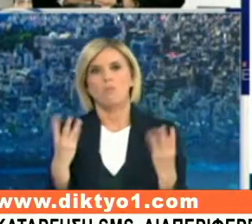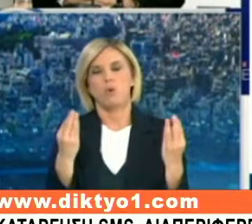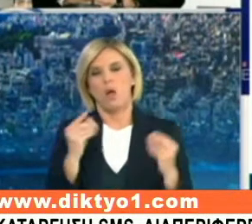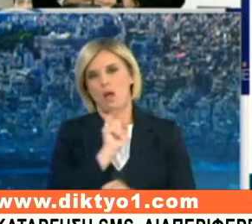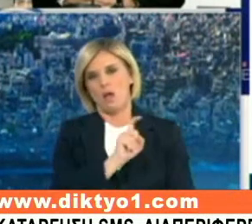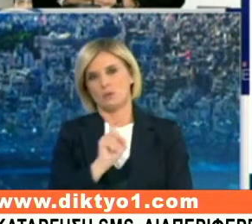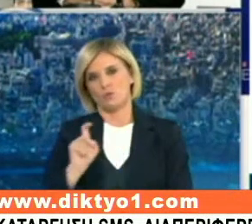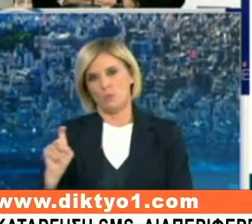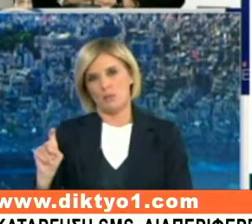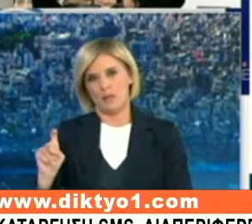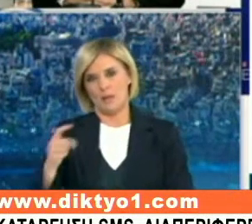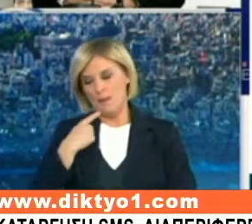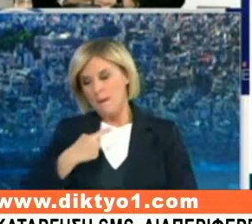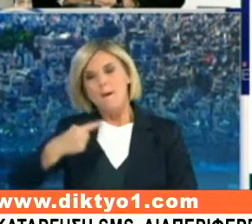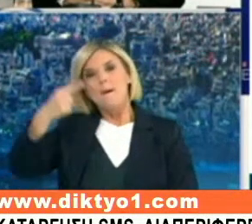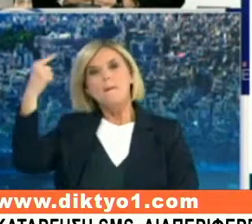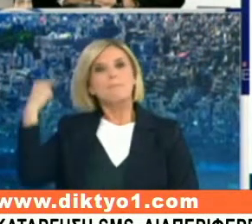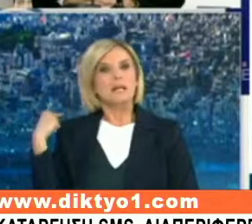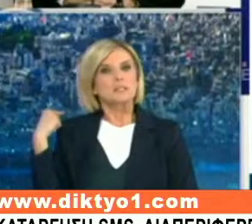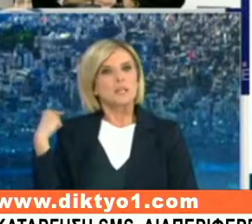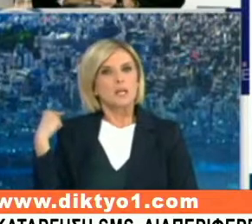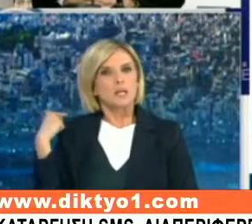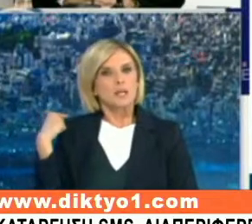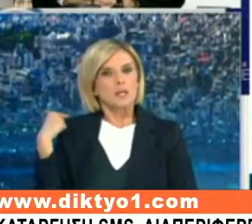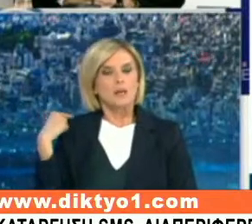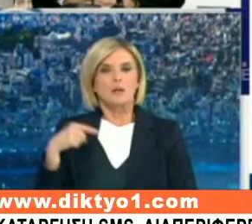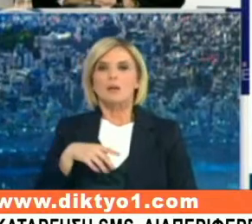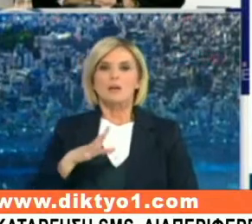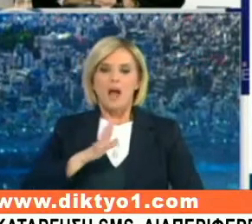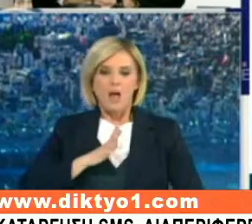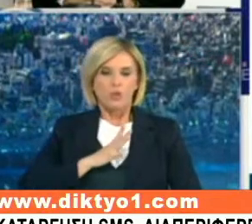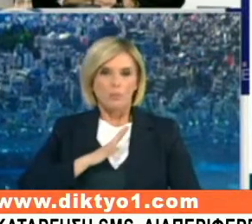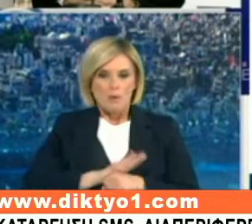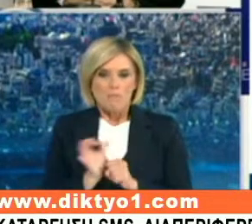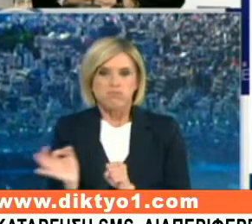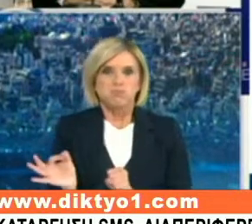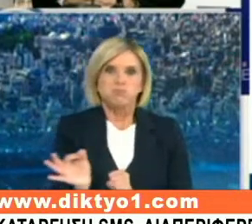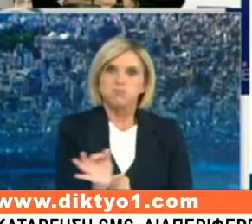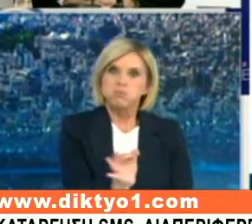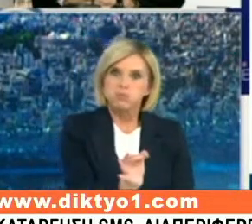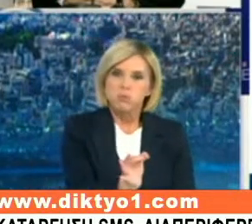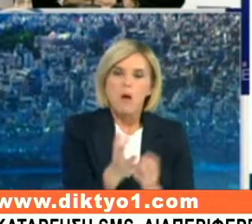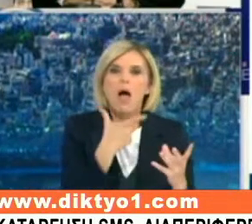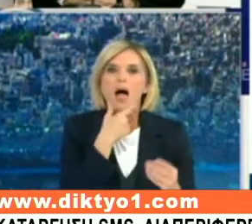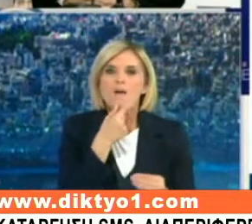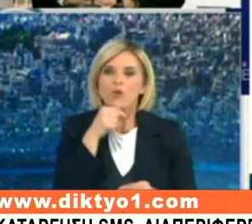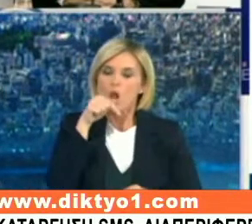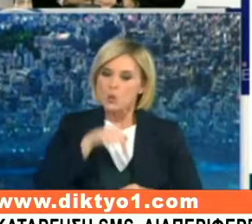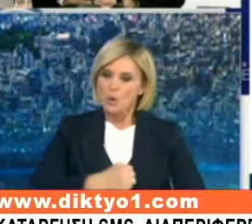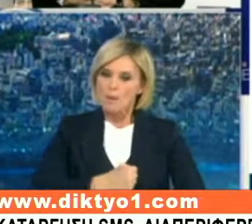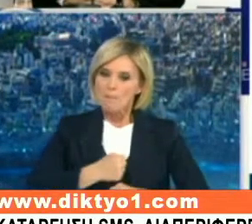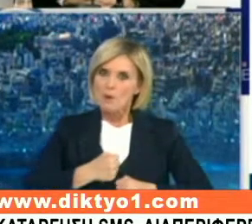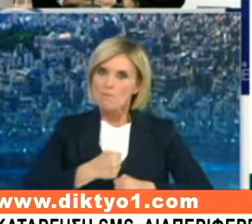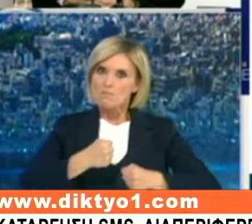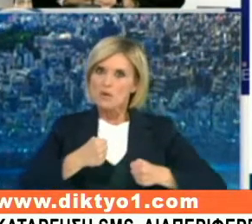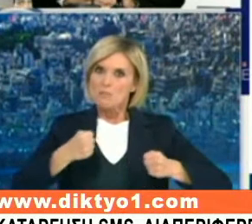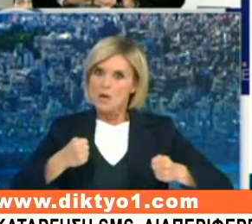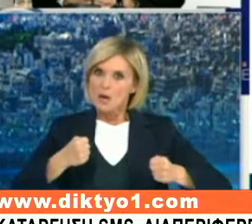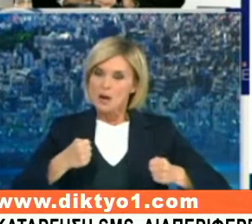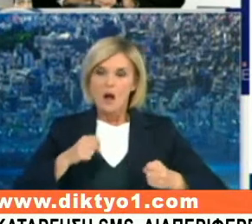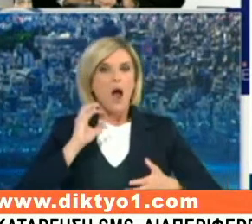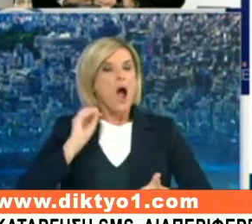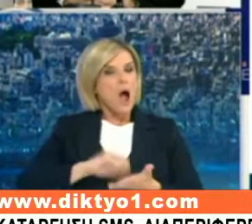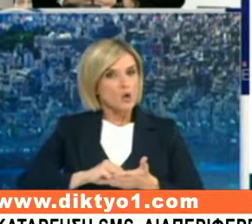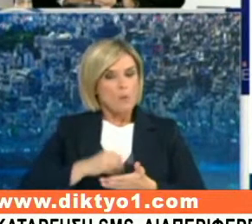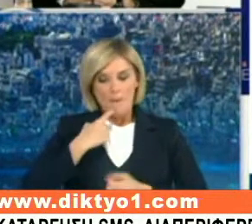Πέρυσι η ανοσία του πληθυσμού ήταν σχεδόν μηδενική, ενώ φέτος αυξάνεται εκθετικά. Πέρυσι το Εθνικό Σύστημα Υγείας ήταν πιο αδύναμο,